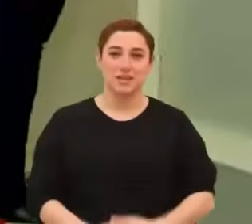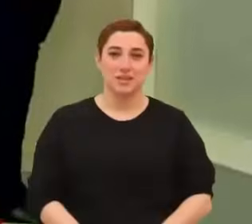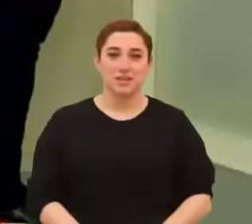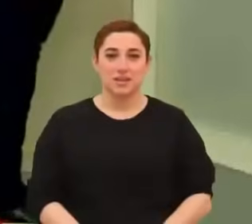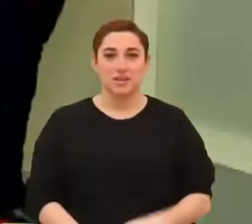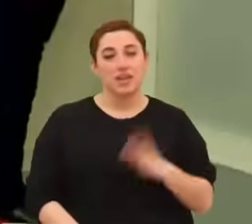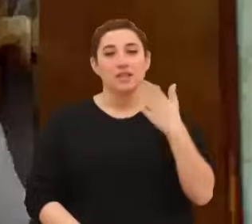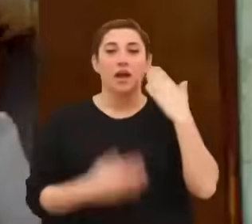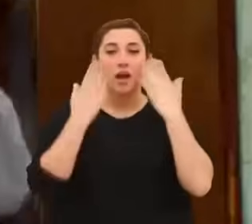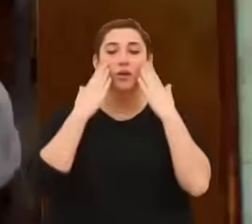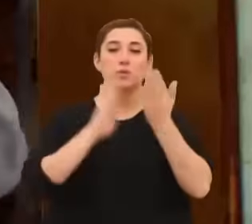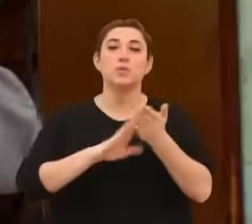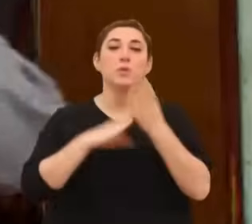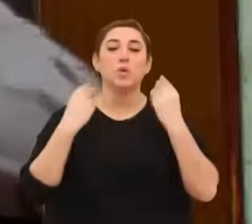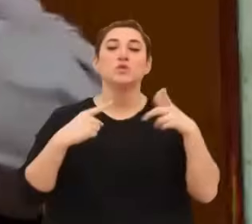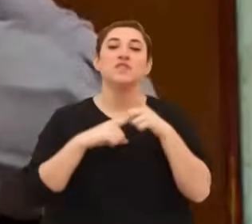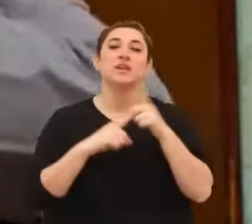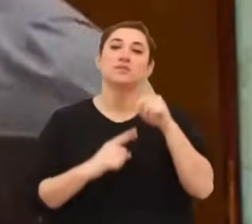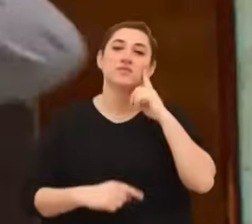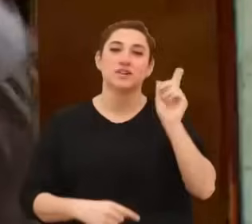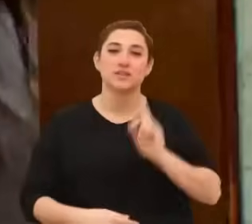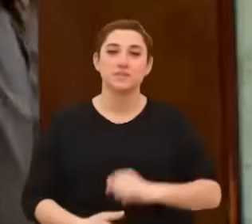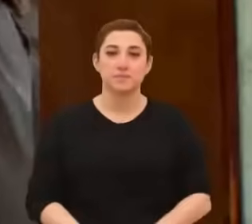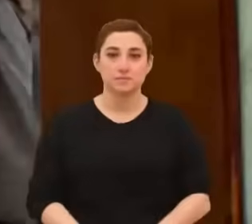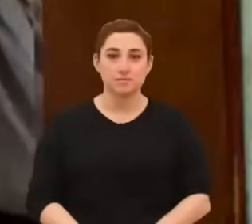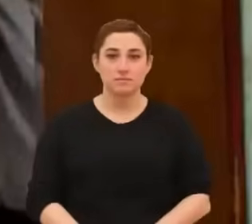Ay hadi hayırlı uğurlu olsun Fevbi'cim. Allah.